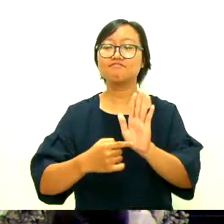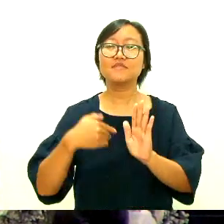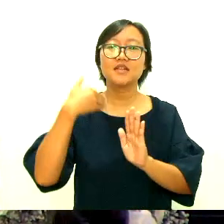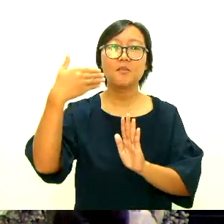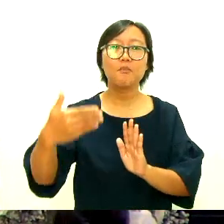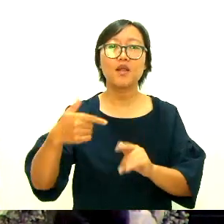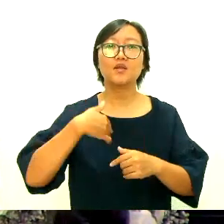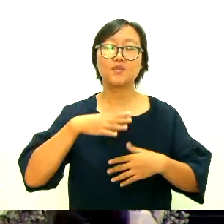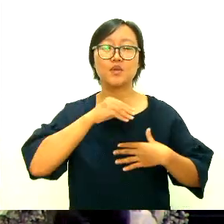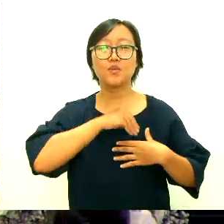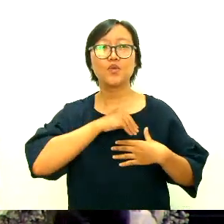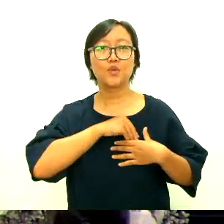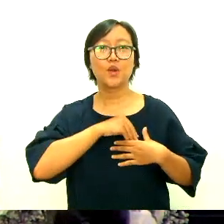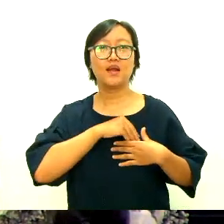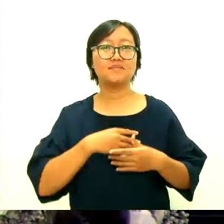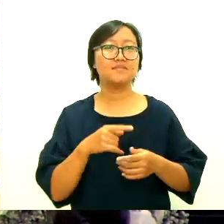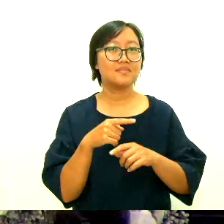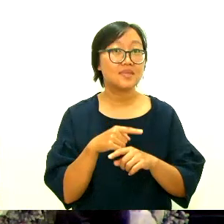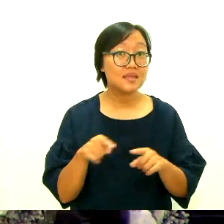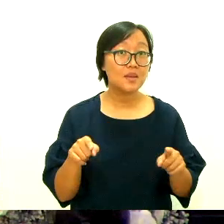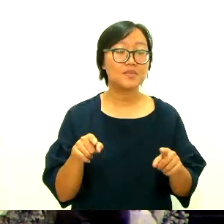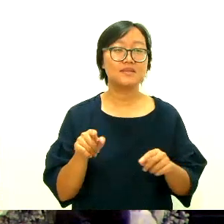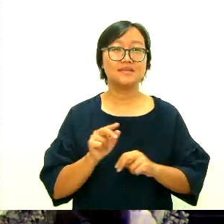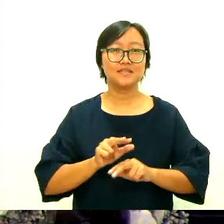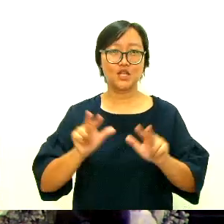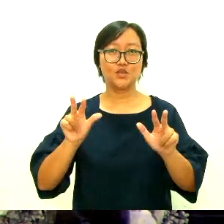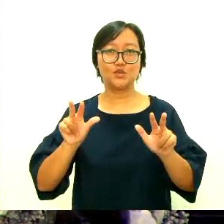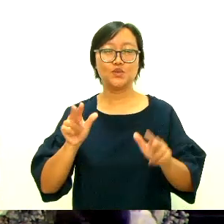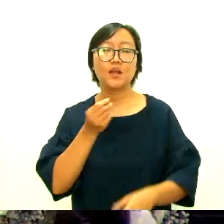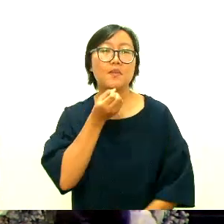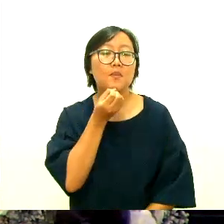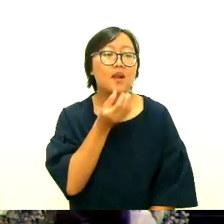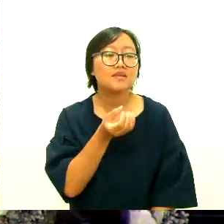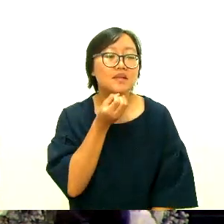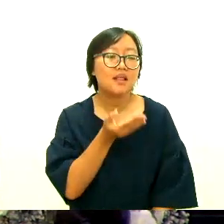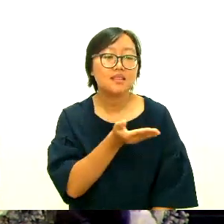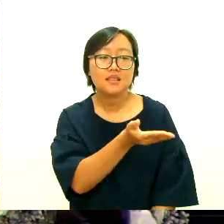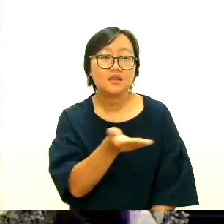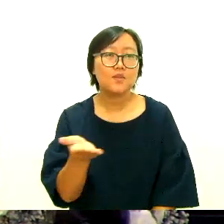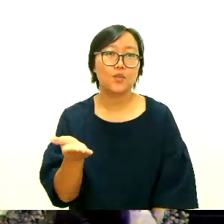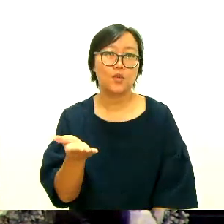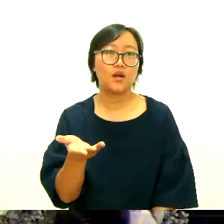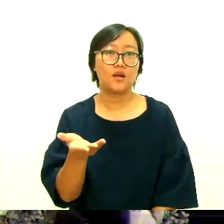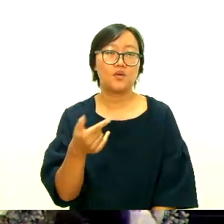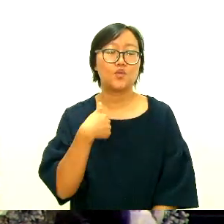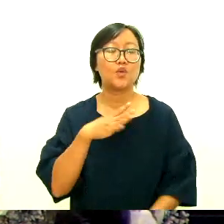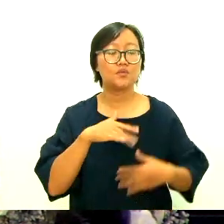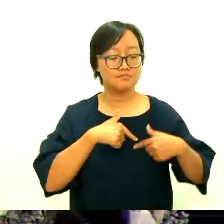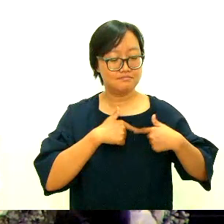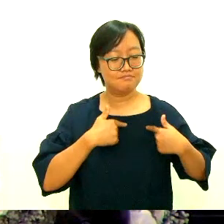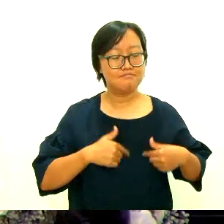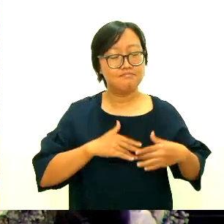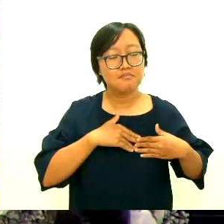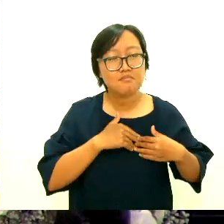Hai Yesus menutup perumpamaannya dengan nasehat untuk bermurah hati Hai yang ada